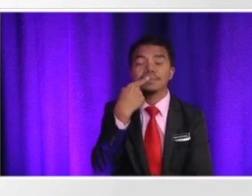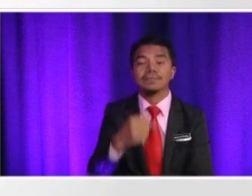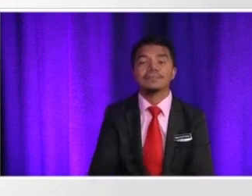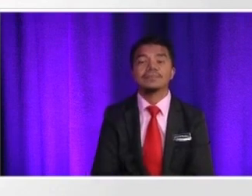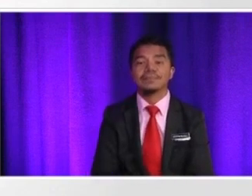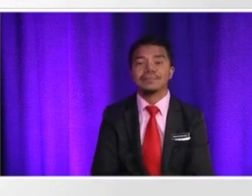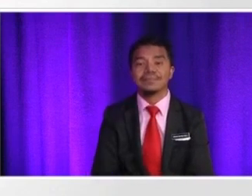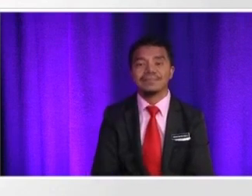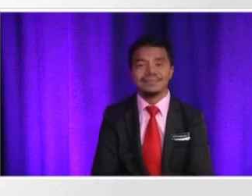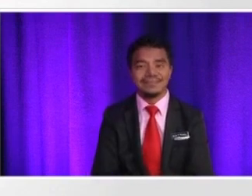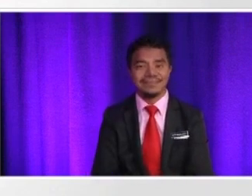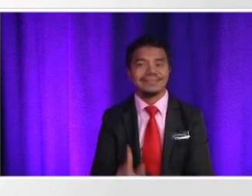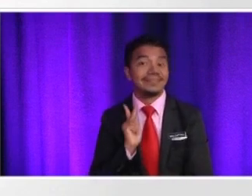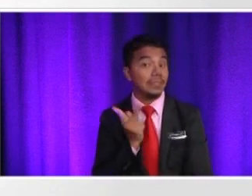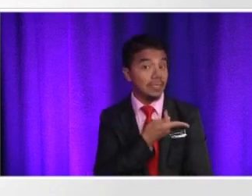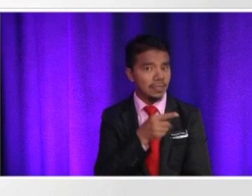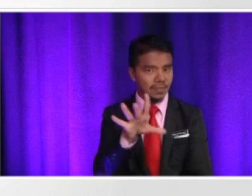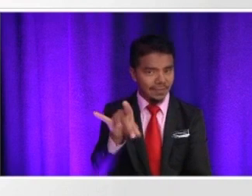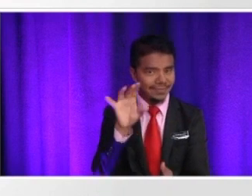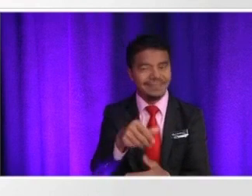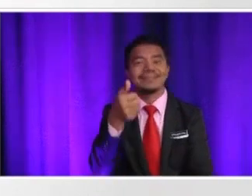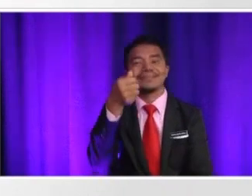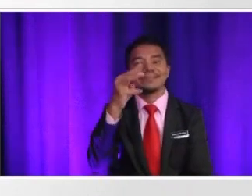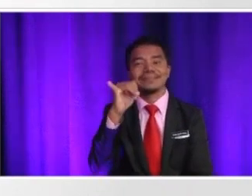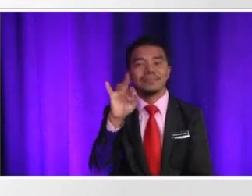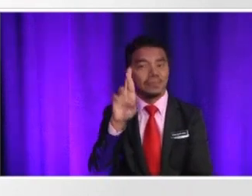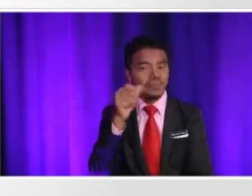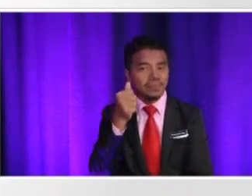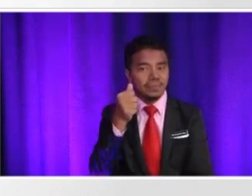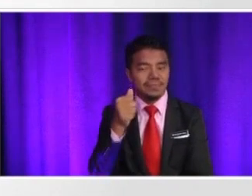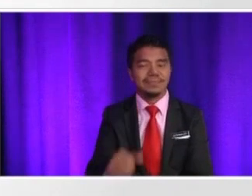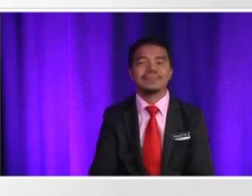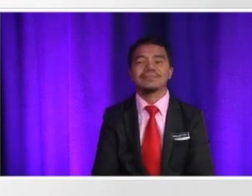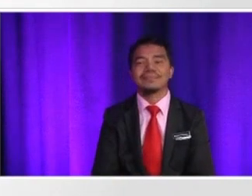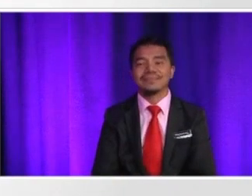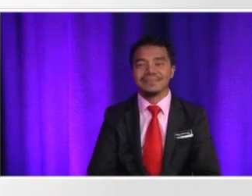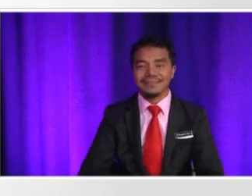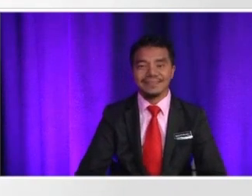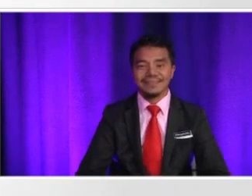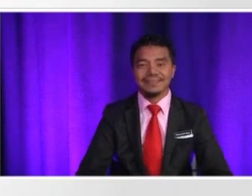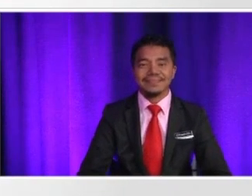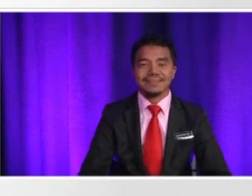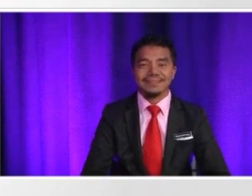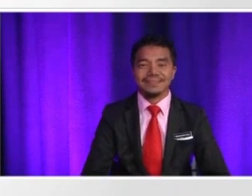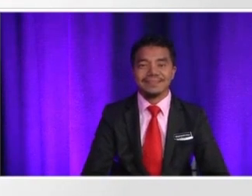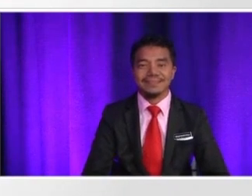Kita pilihlah cikgu. Amira, silakan Amira. Okey, memang dia dah jawab cikgu dekat tangan. Silakan Amira.